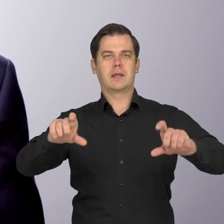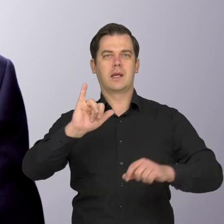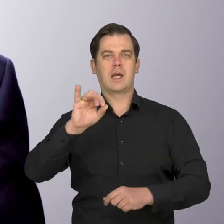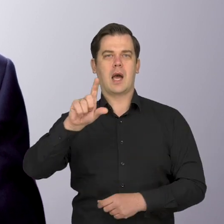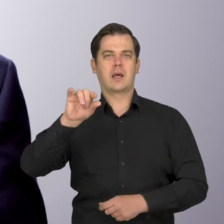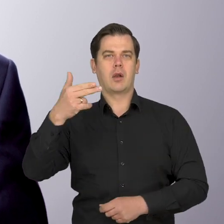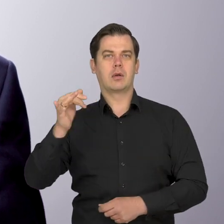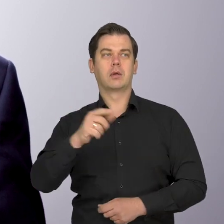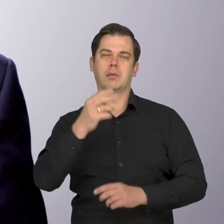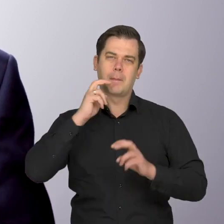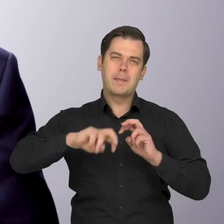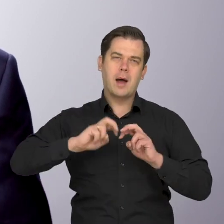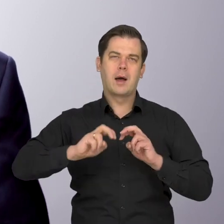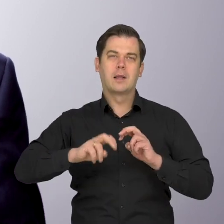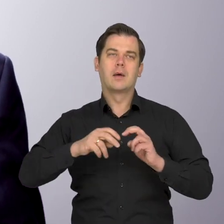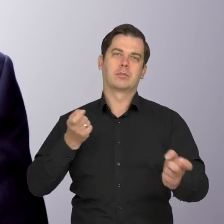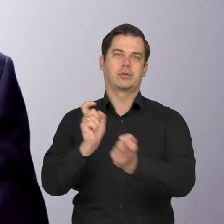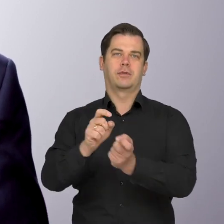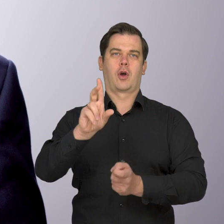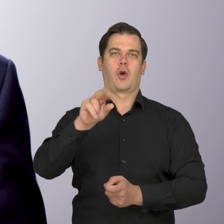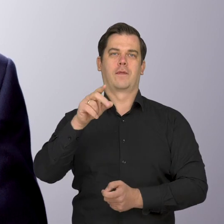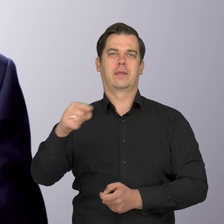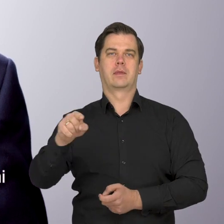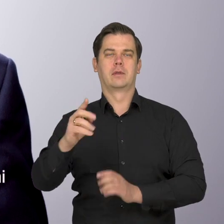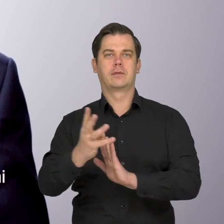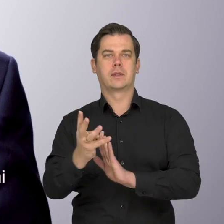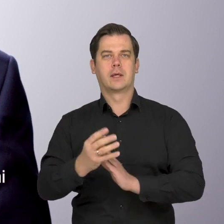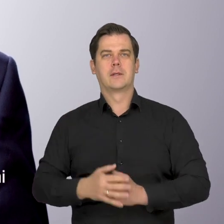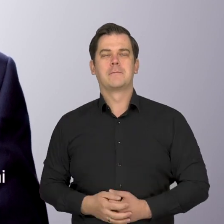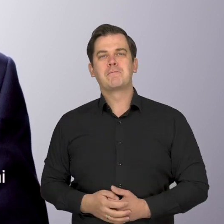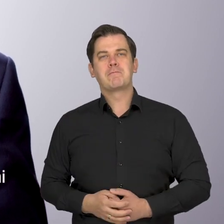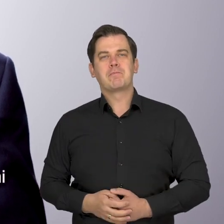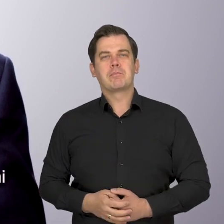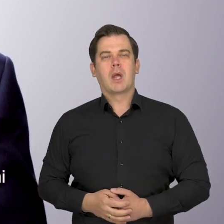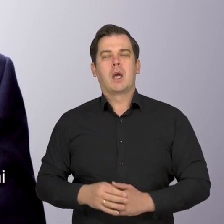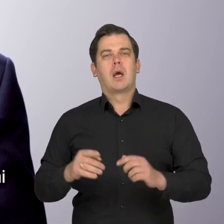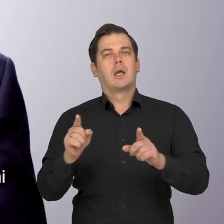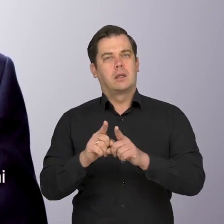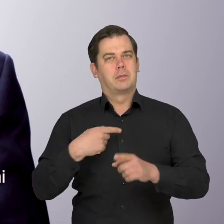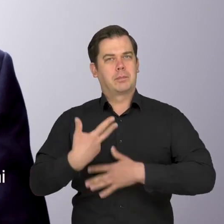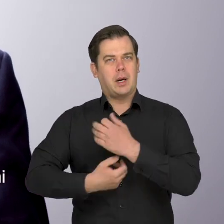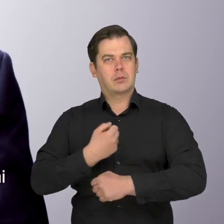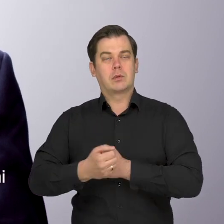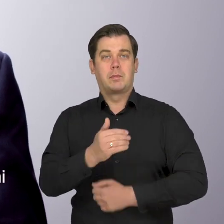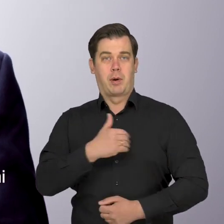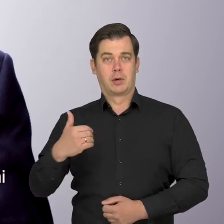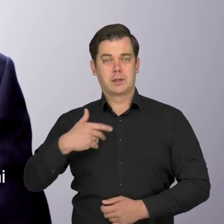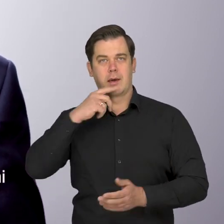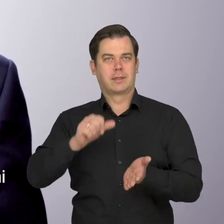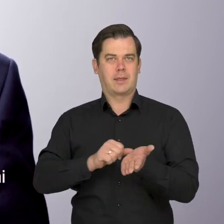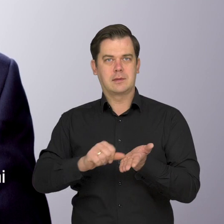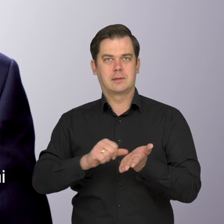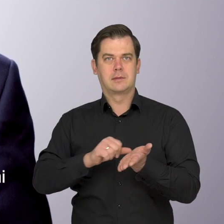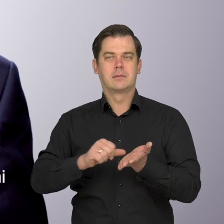na badania służące walce z COVID-19. Jednocześnie trwają prace nad polskimi testami